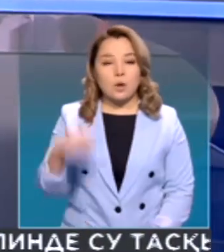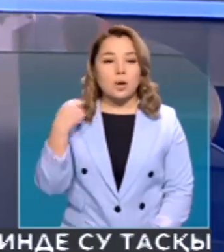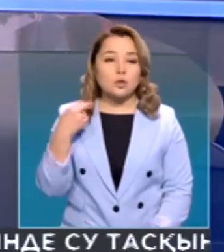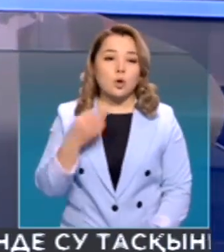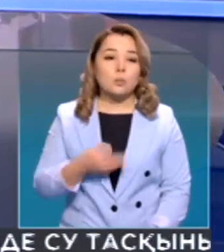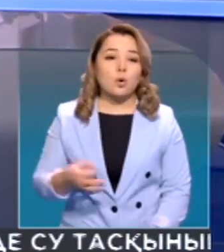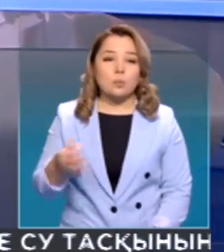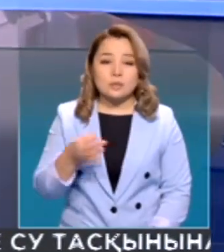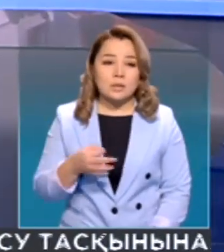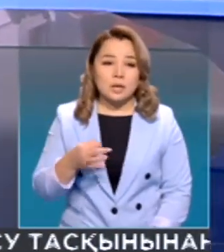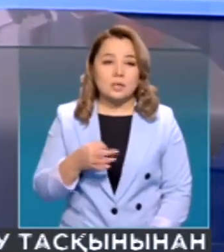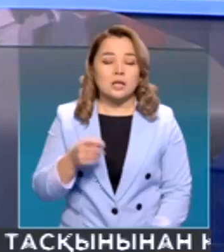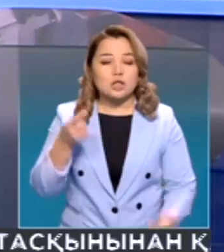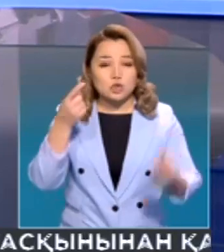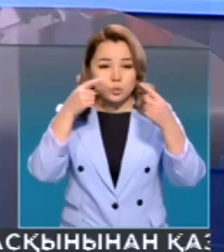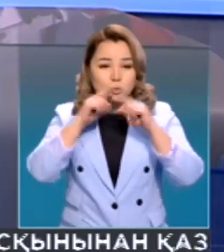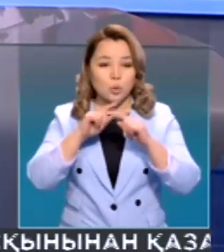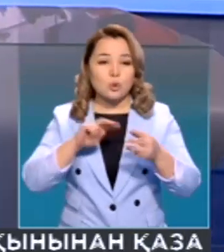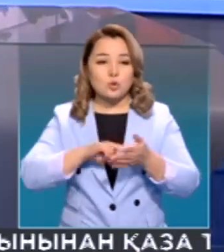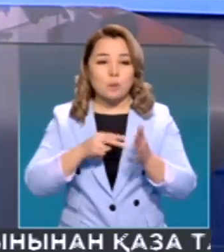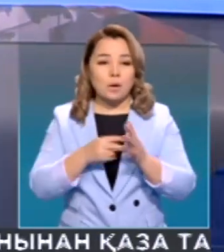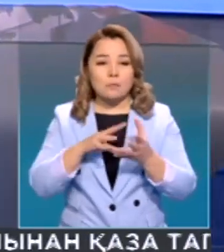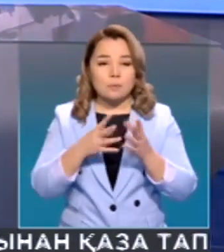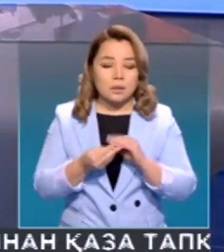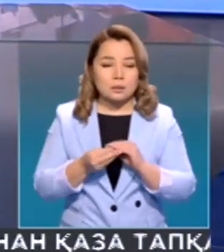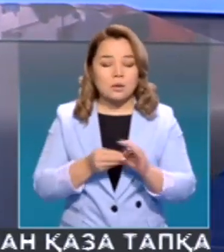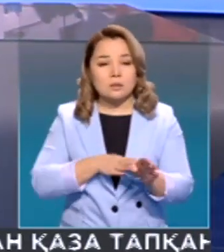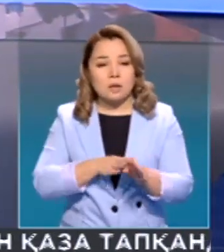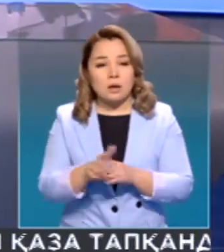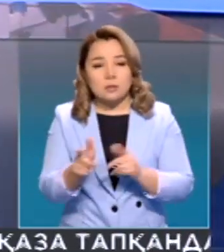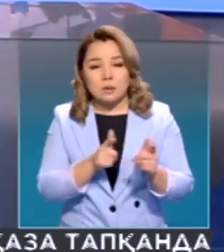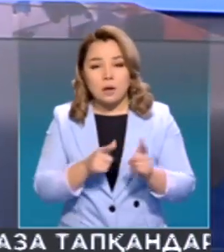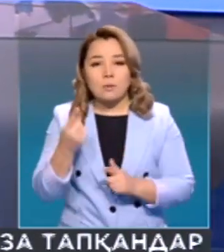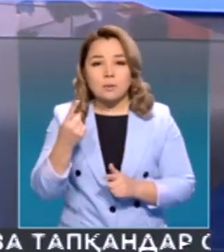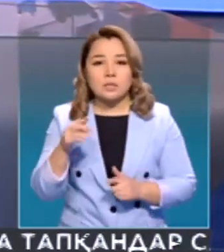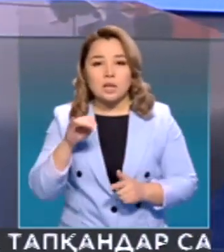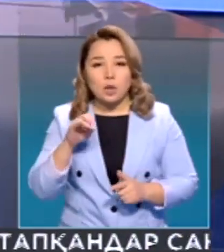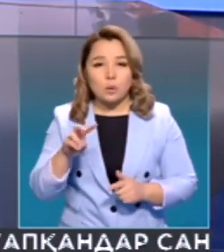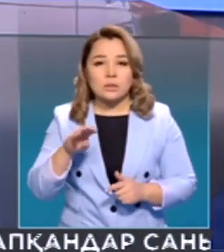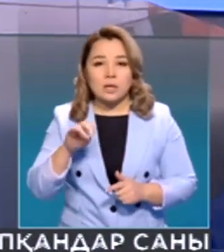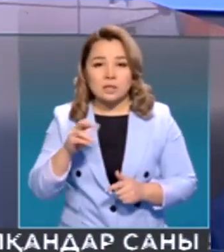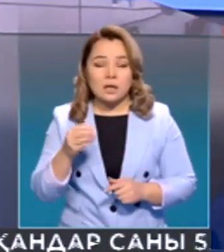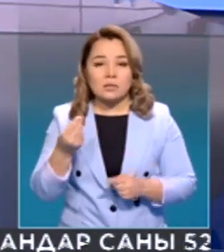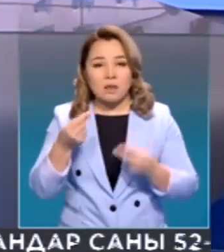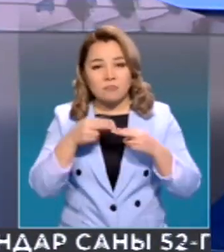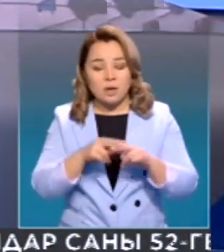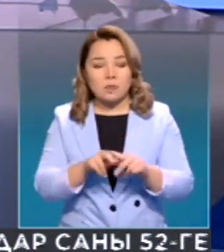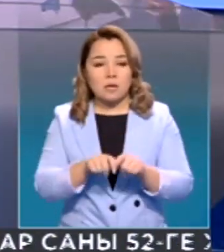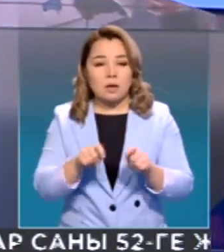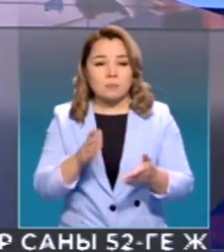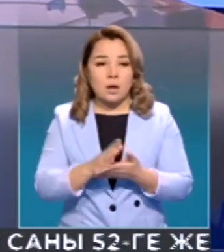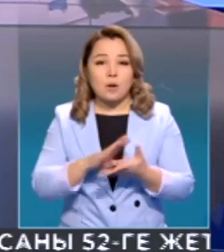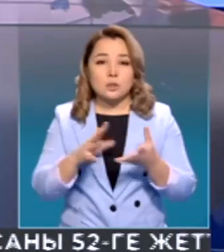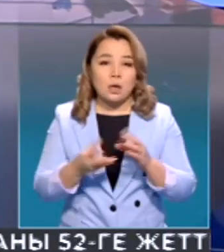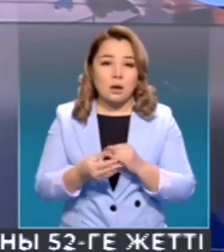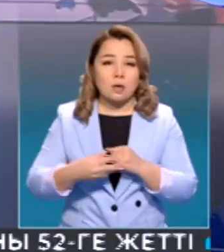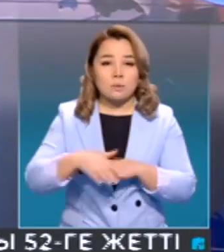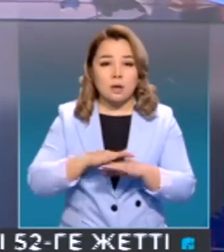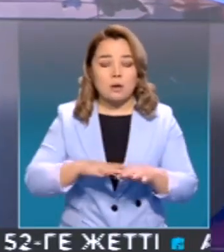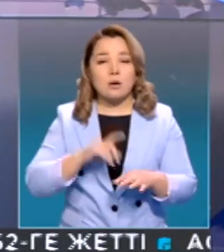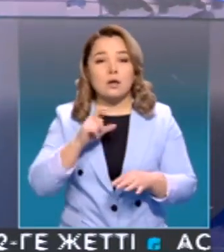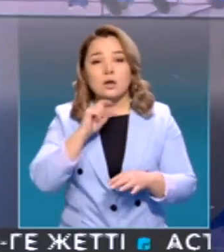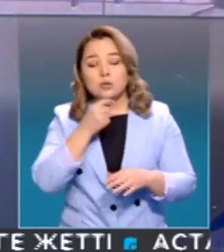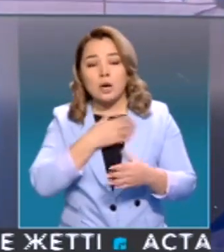Ақтөбе облысында индустриялық жобаларды жүзеге асыру үшін биыл 1 триллион теңге инвестиция тартылмақ. Нәтижесінде аймақ